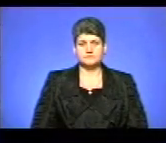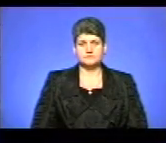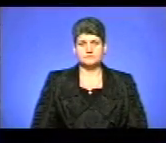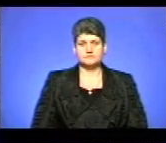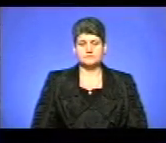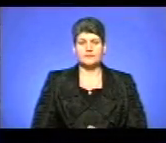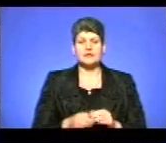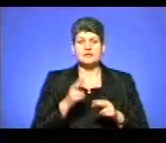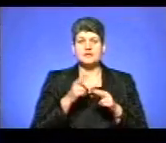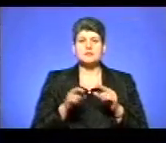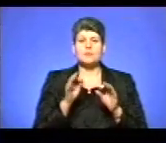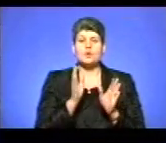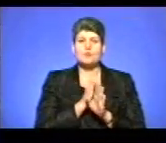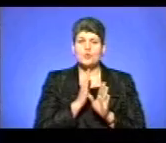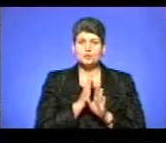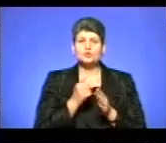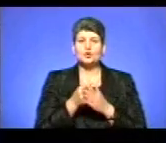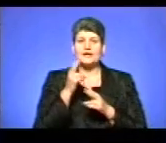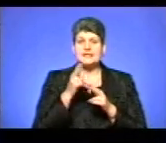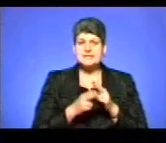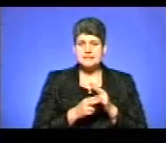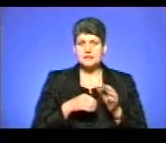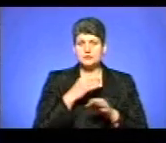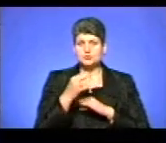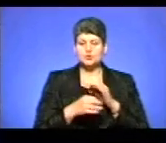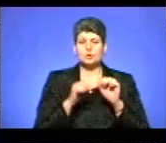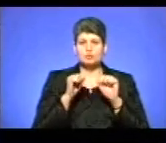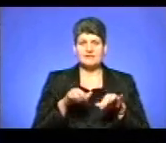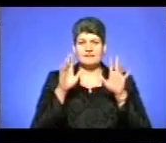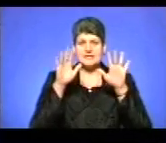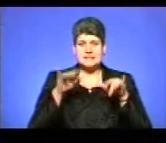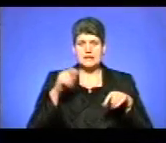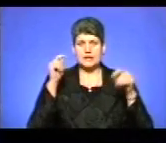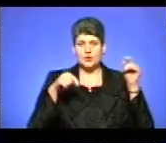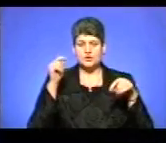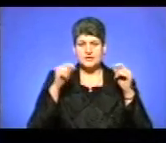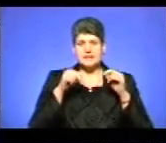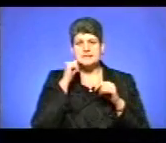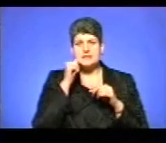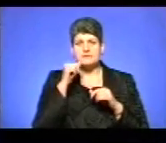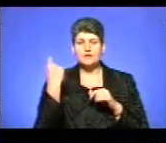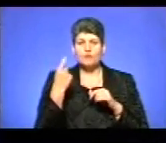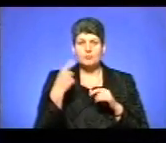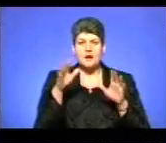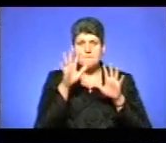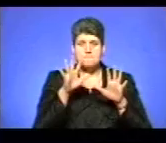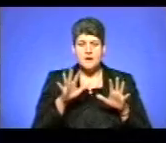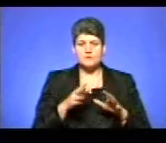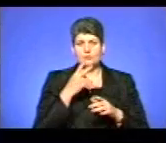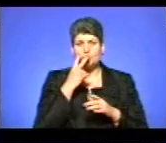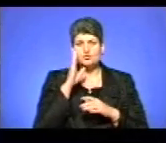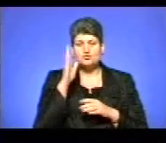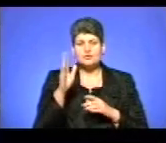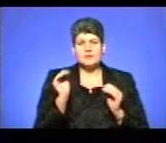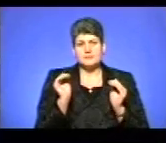І на завершення про погоду. До кінця доби на Тернопільщині можливий сніг з дощем. Завтра в області хмарно, прогнозують невеликий